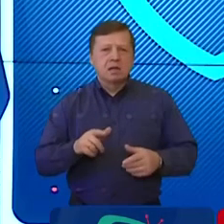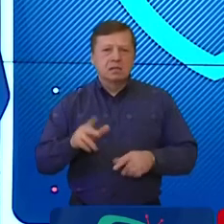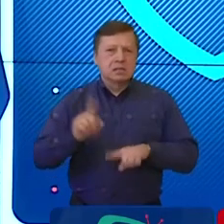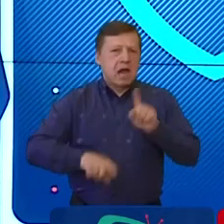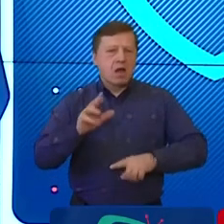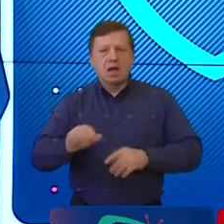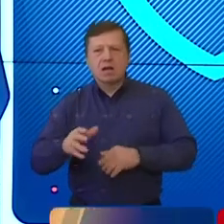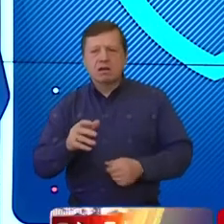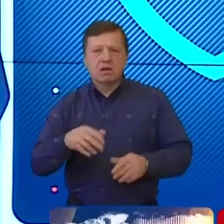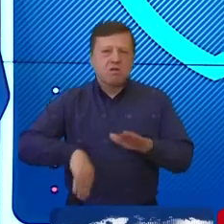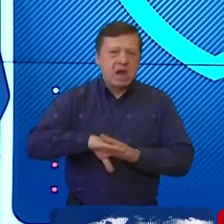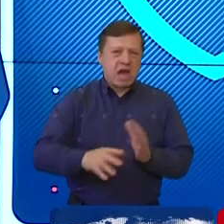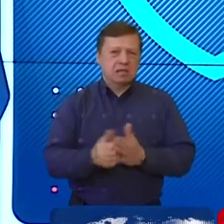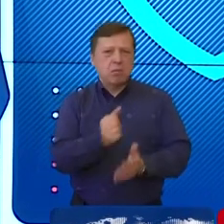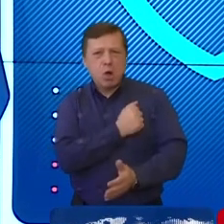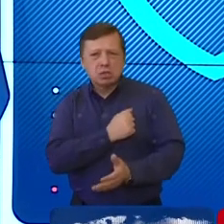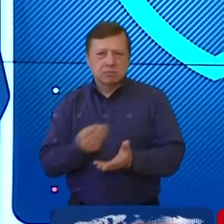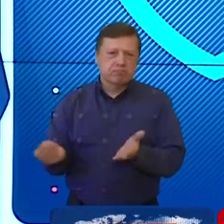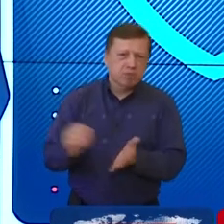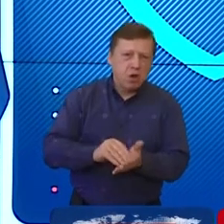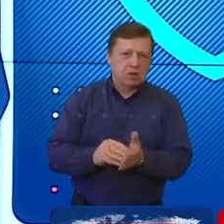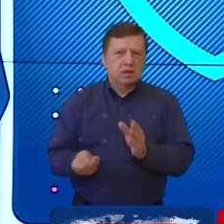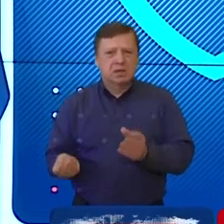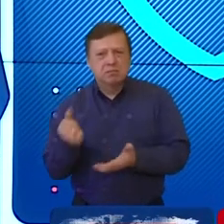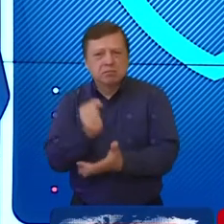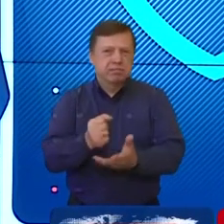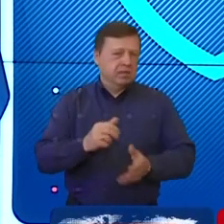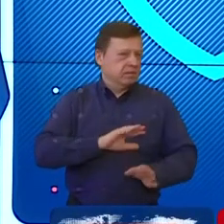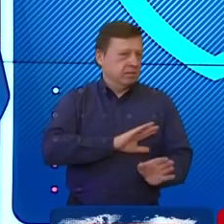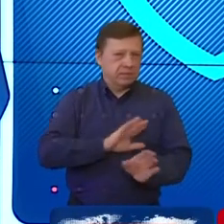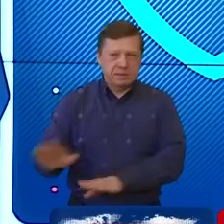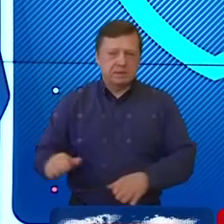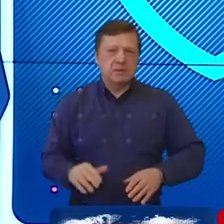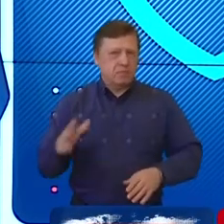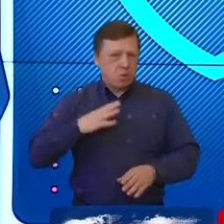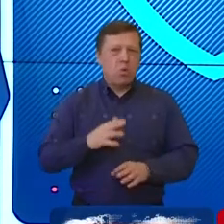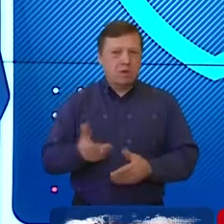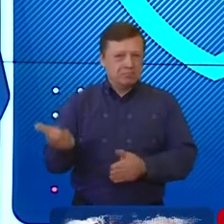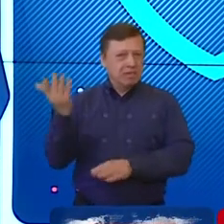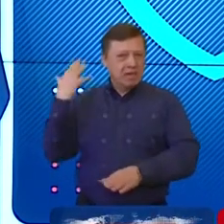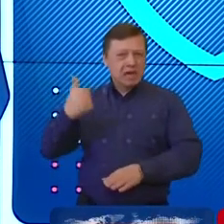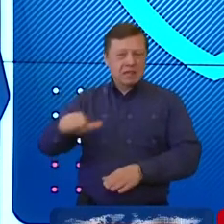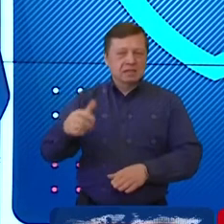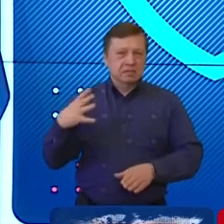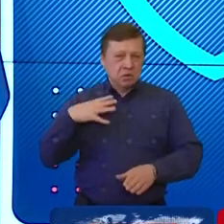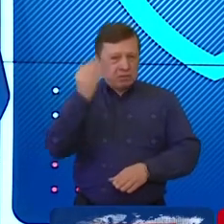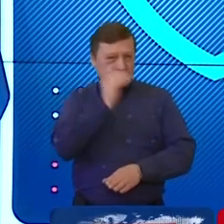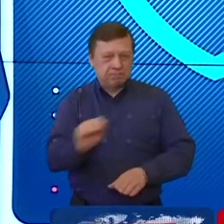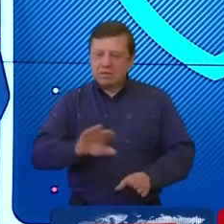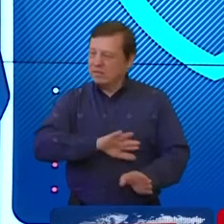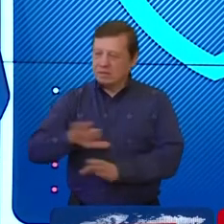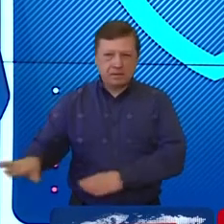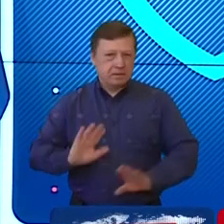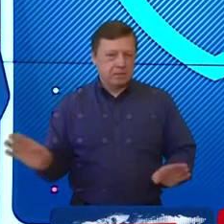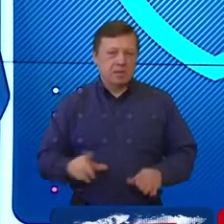gwarancji, pożyczek, dotacji, subwencji, który ogłaszaliśmy parę tygodni temu. Dla